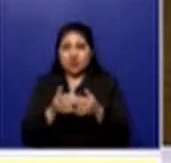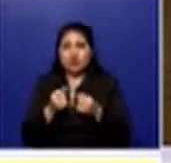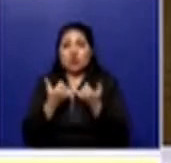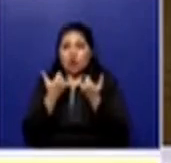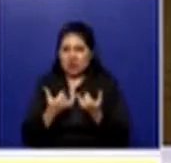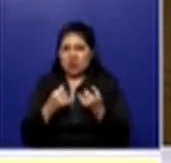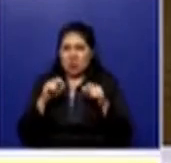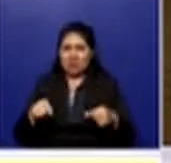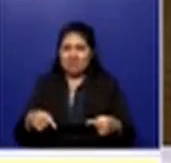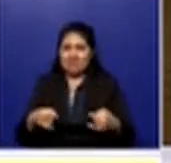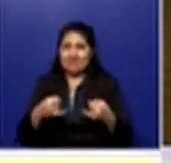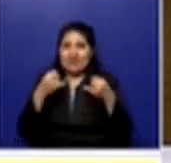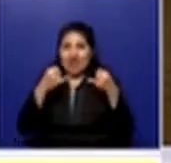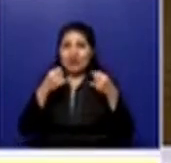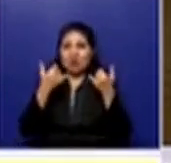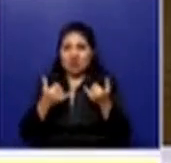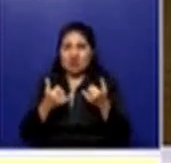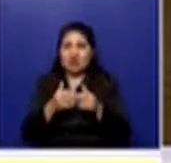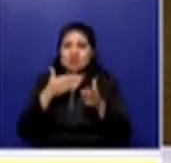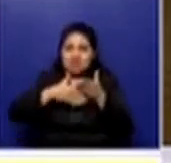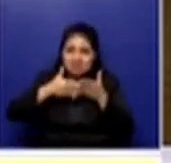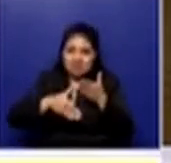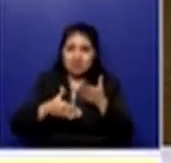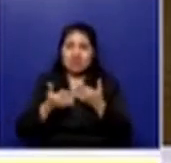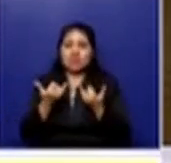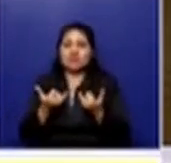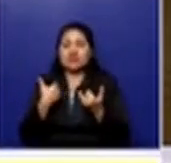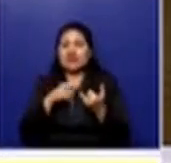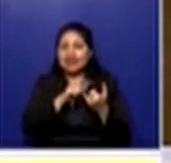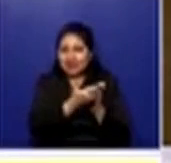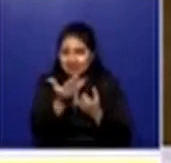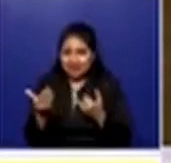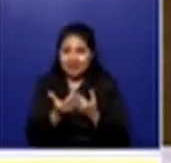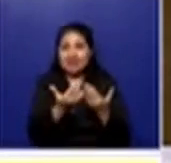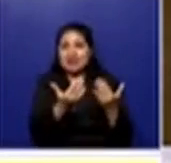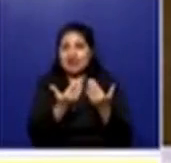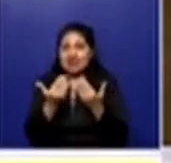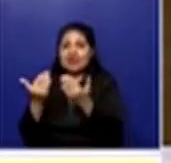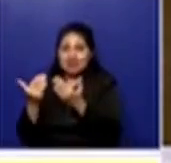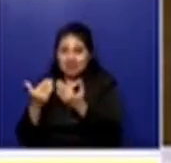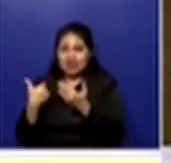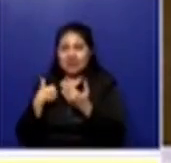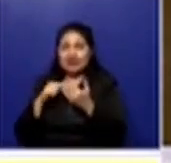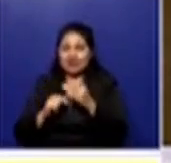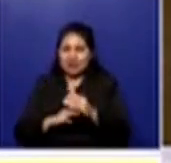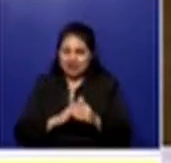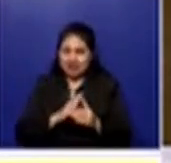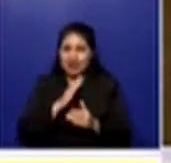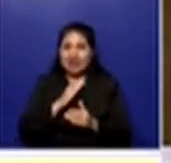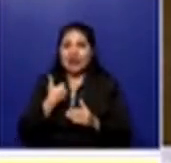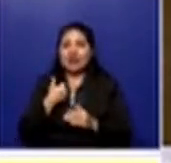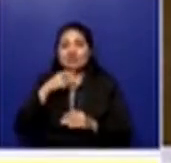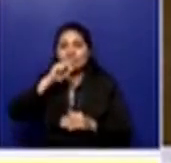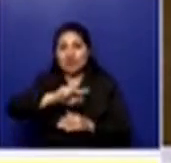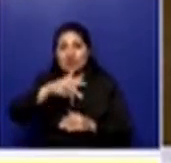ขัดแย้งนะคะก็เรียนรับข้อเสนอของทุกๆท่านไว้โดยเฉพาะการที่ท่านให้เกียรติกับไทย PBS ว่าเ